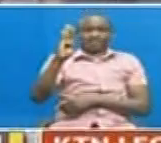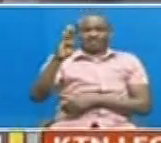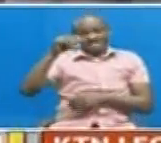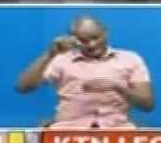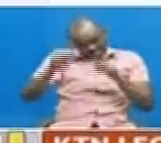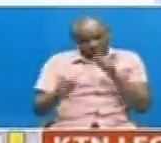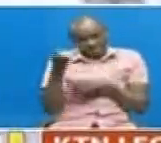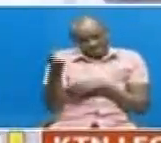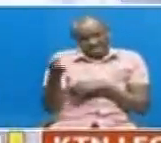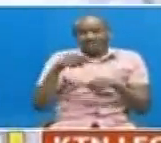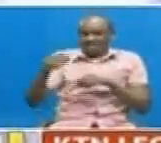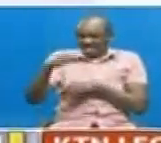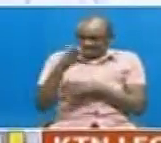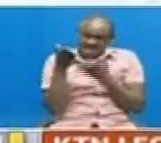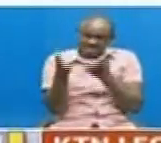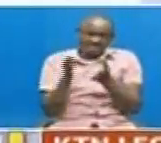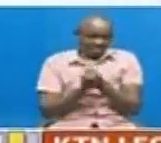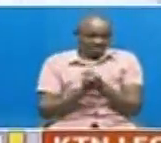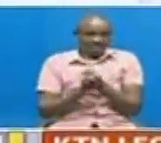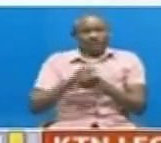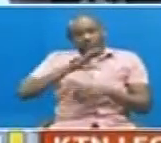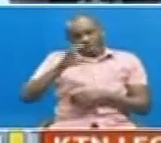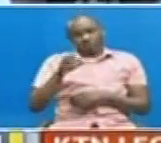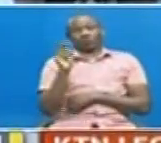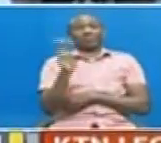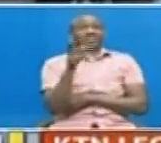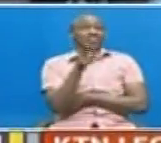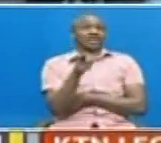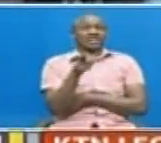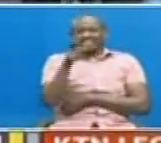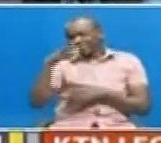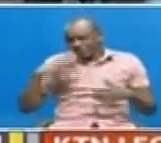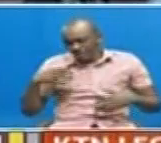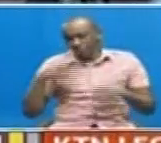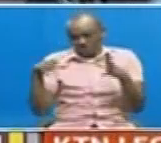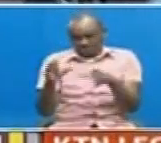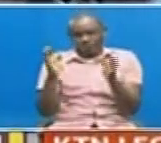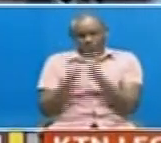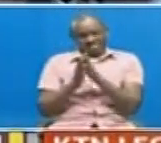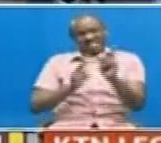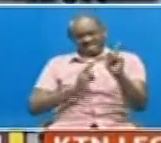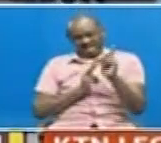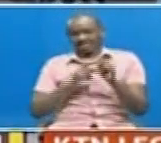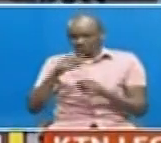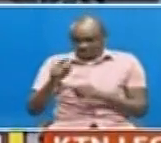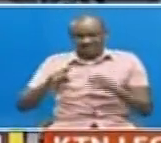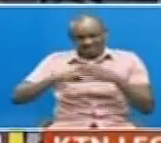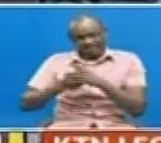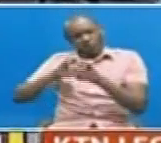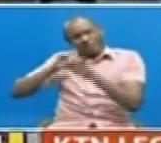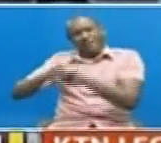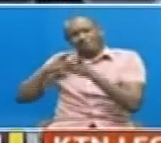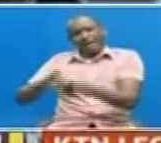Kusini kuuawa katika kijiji cha Bulahodhan, kaunti ya Wajir. Washambulizi hao waliokuwa wamejihami kwa bunduki walianza